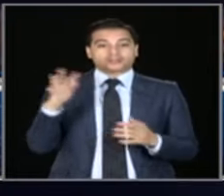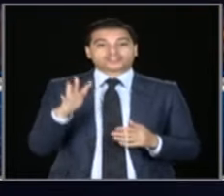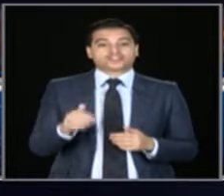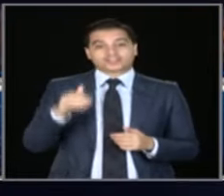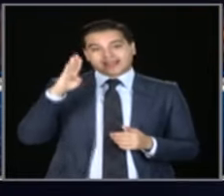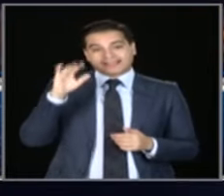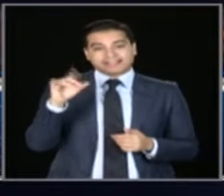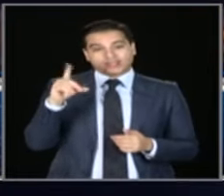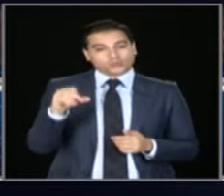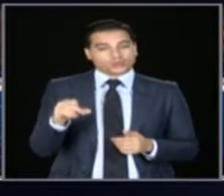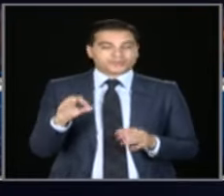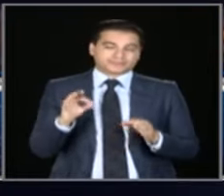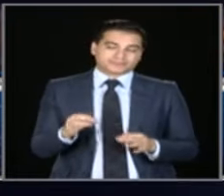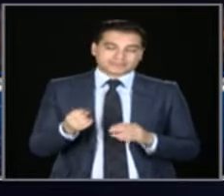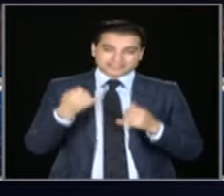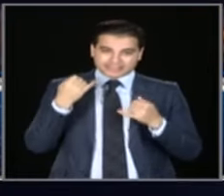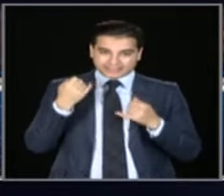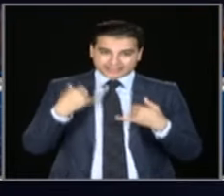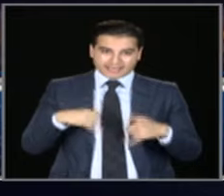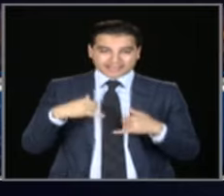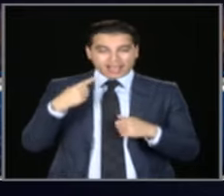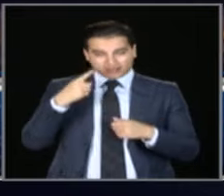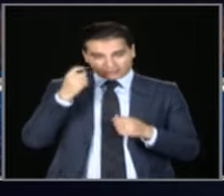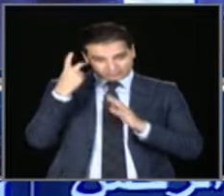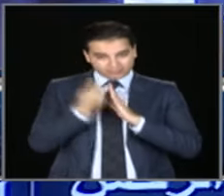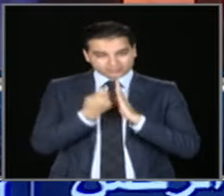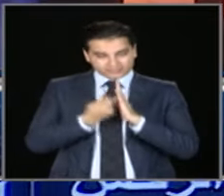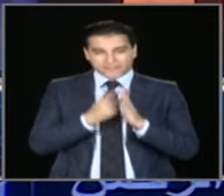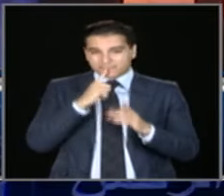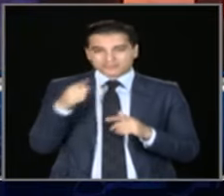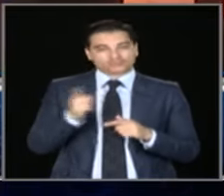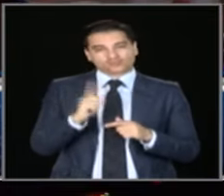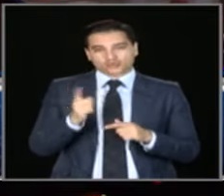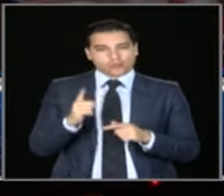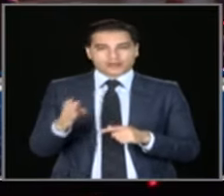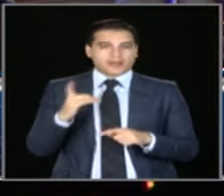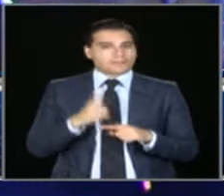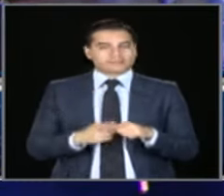شاكيرو أديب جزائري مهم، ولكن إجابة خاطئة.